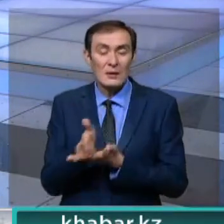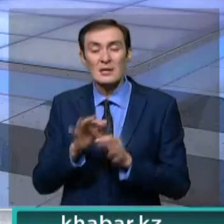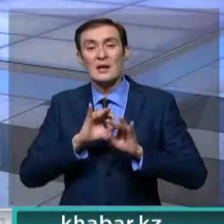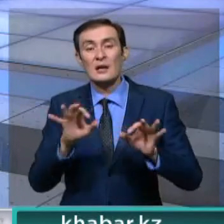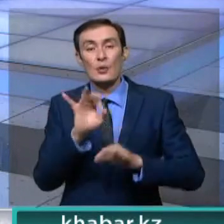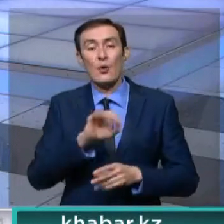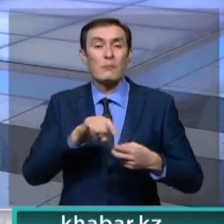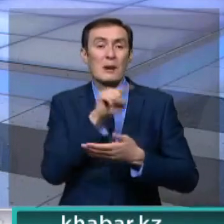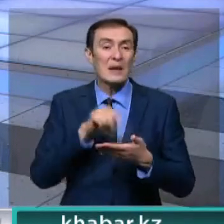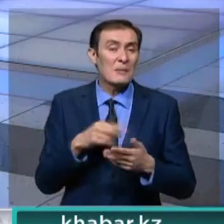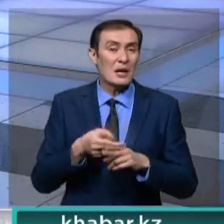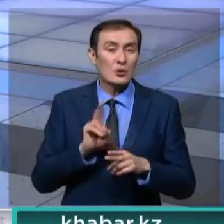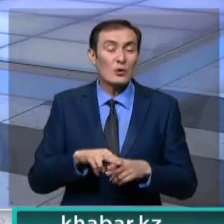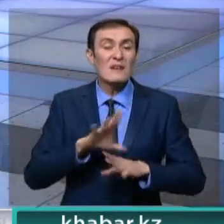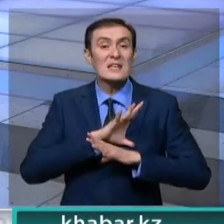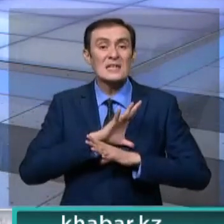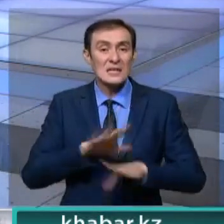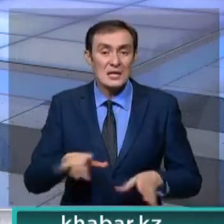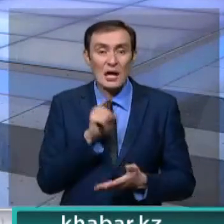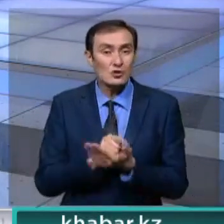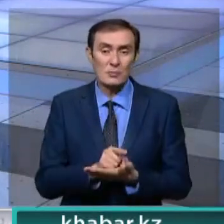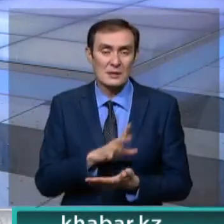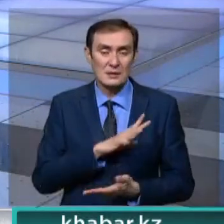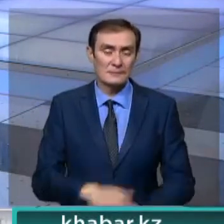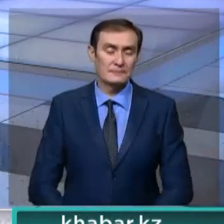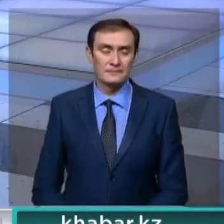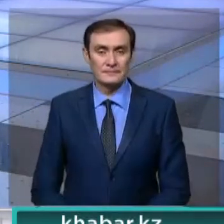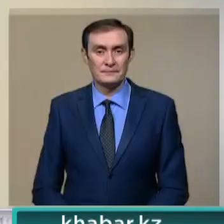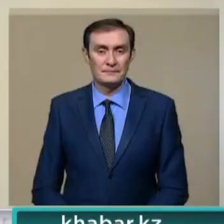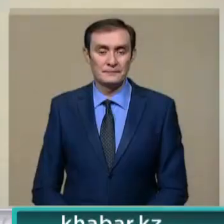о проблемах, с которыми не должны сталкиваться новоселы.